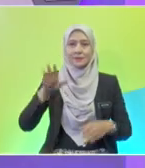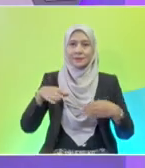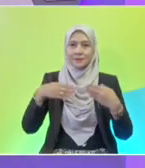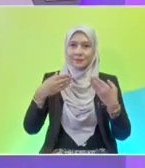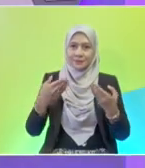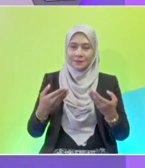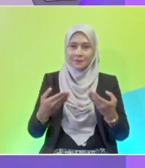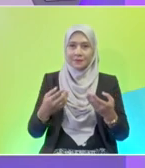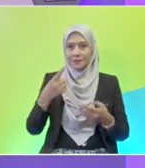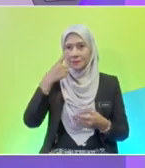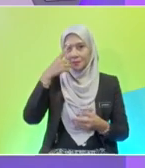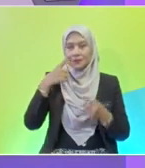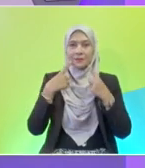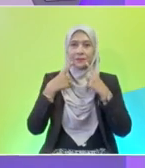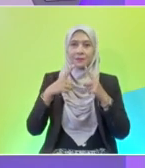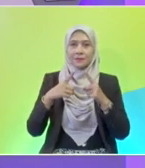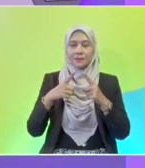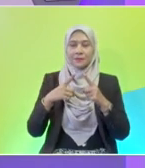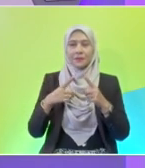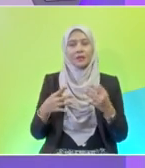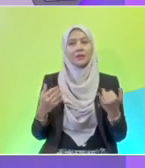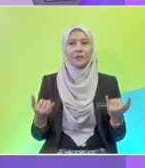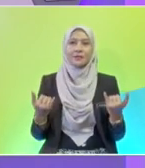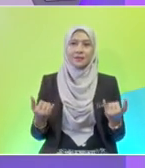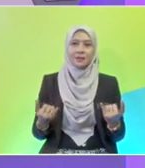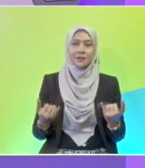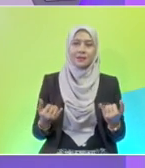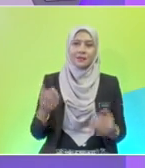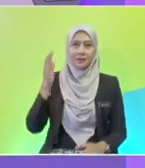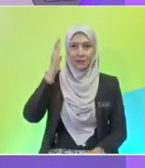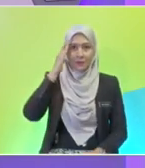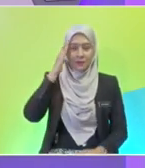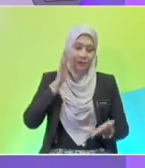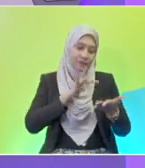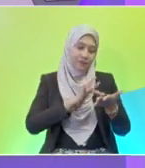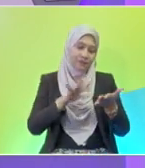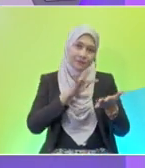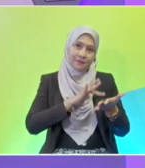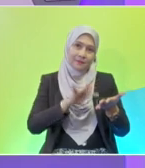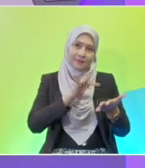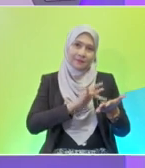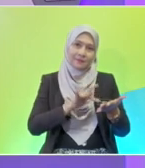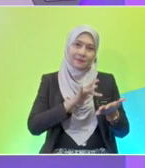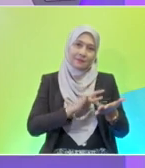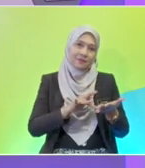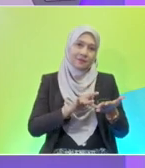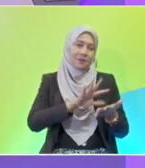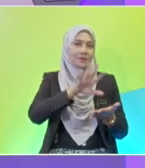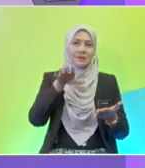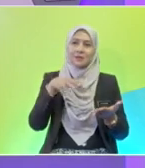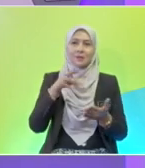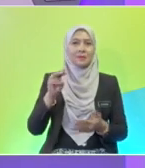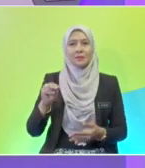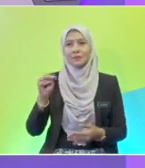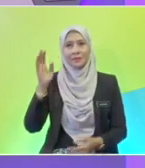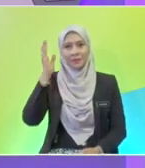kedua ini kita tahu sekarang penggunaan telepon Bimbim eh di kalangan generasi terkini termasuk